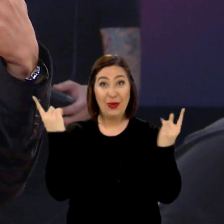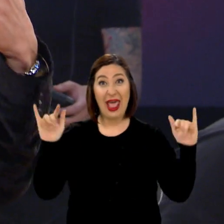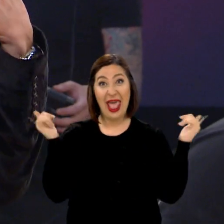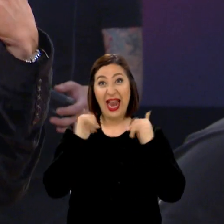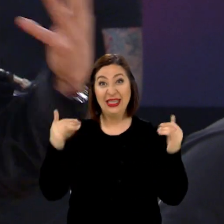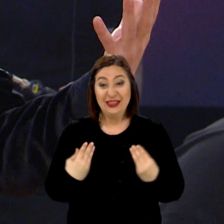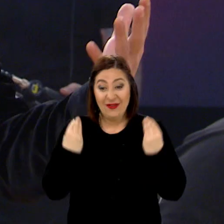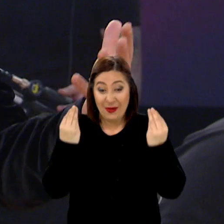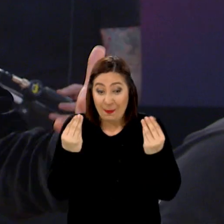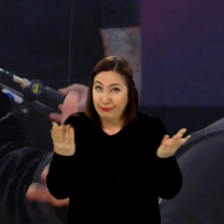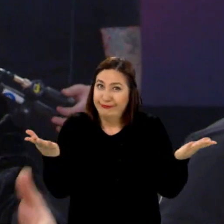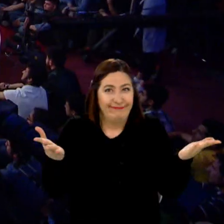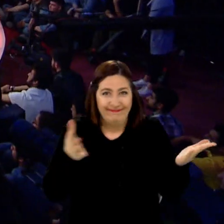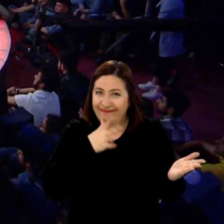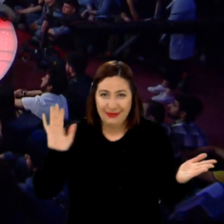eğlence sunacağımı bilemiyorum.